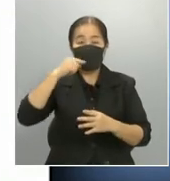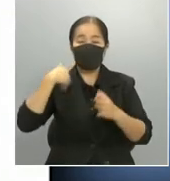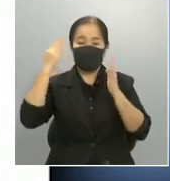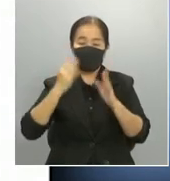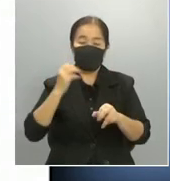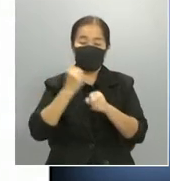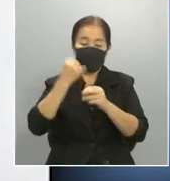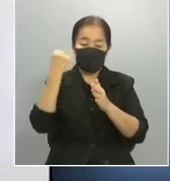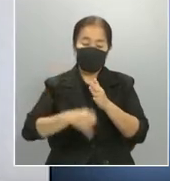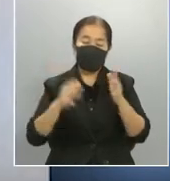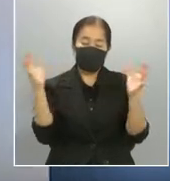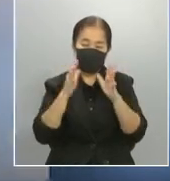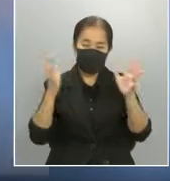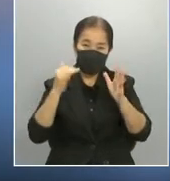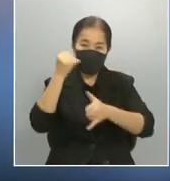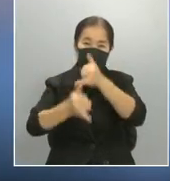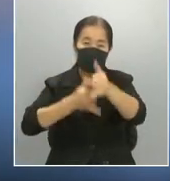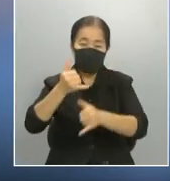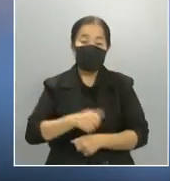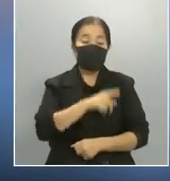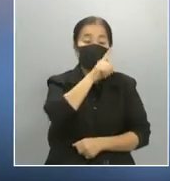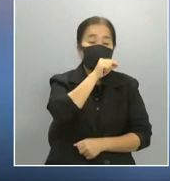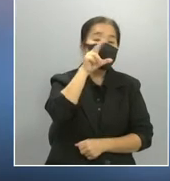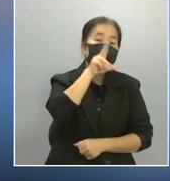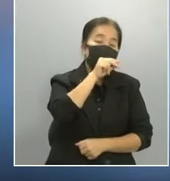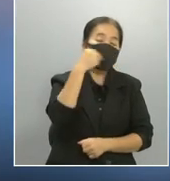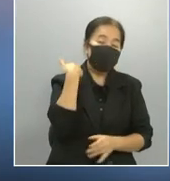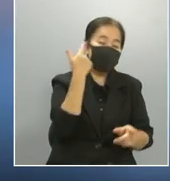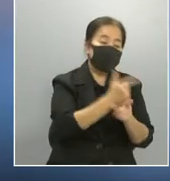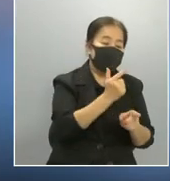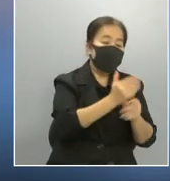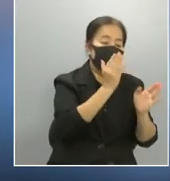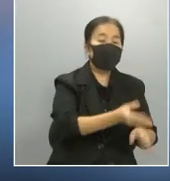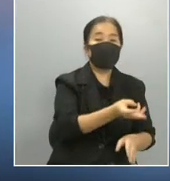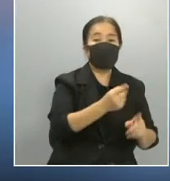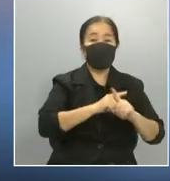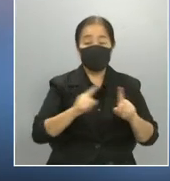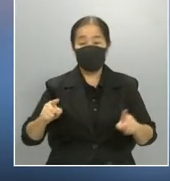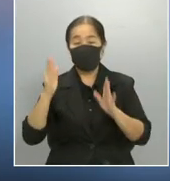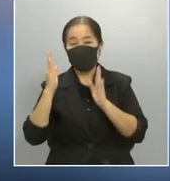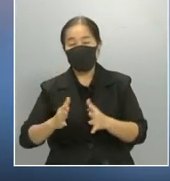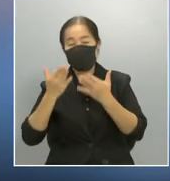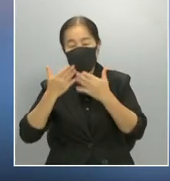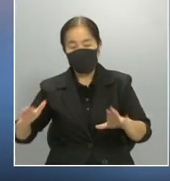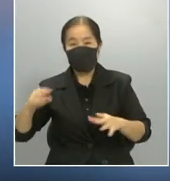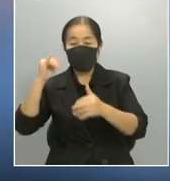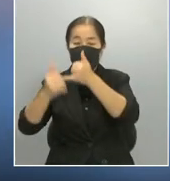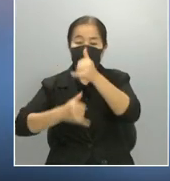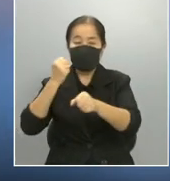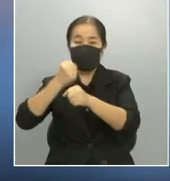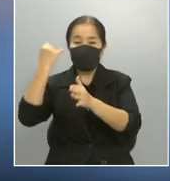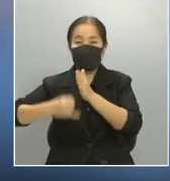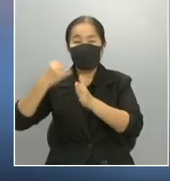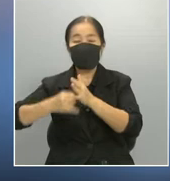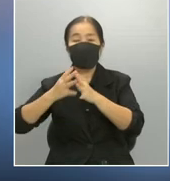ล้นคุกขนาดเล้าเป็ดเล้าไก่ยังอายถ้าถ่ายสักคนที่หลุดติดเชื้อโควิชเข้าไปในคุกก็หญ้าที่จะเลี้ยงกันแพร่กระ